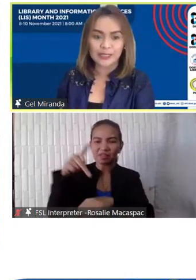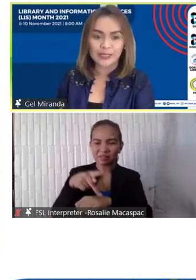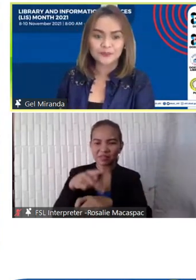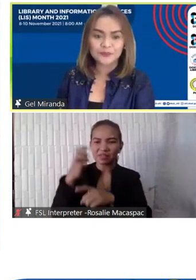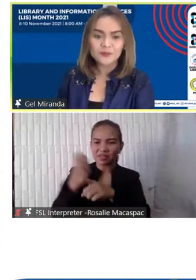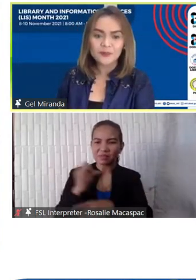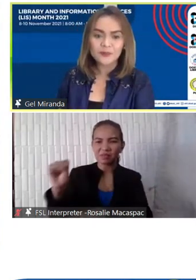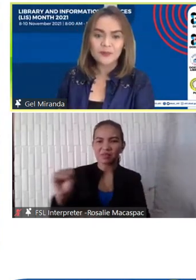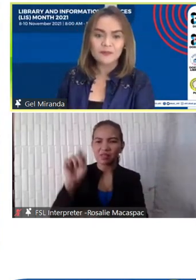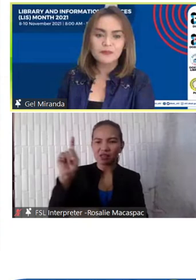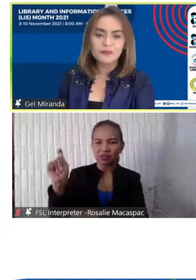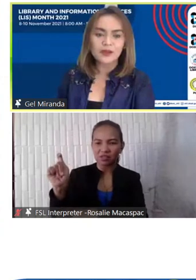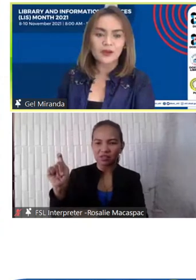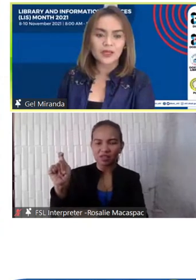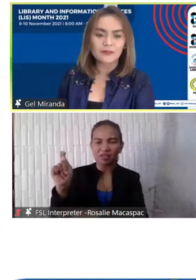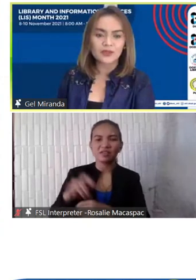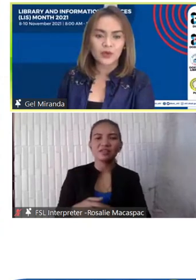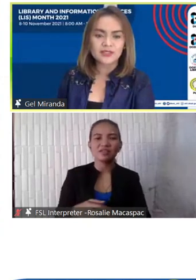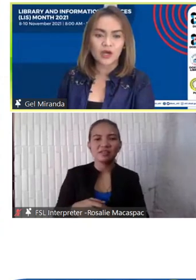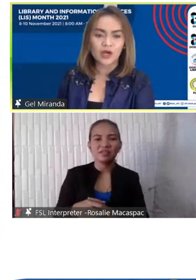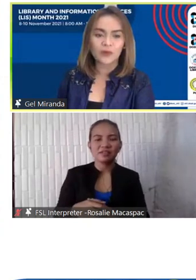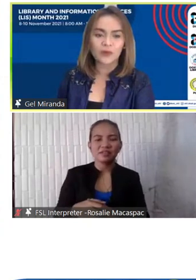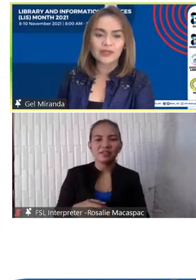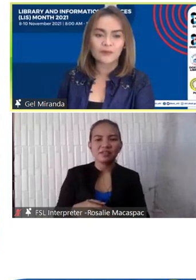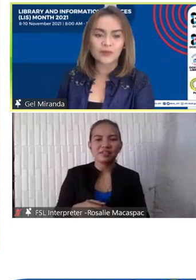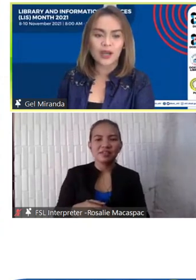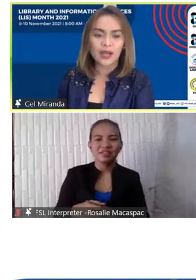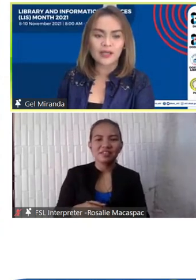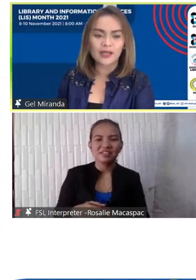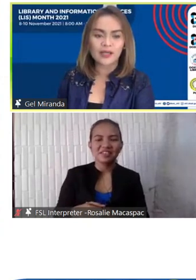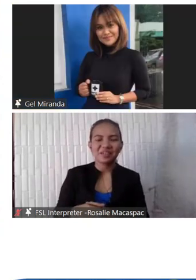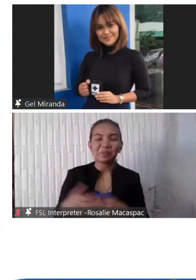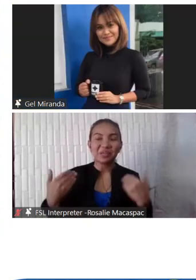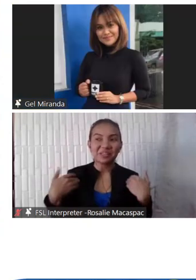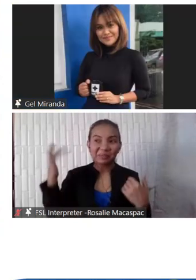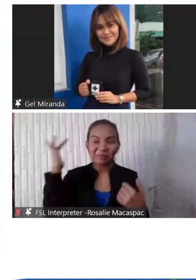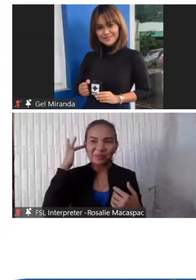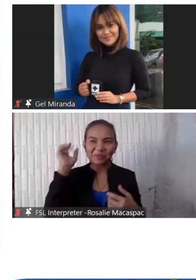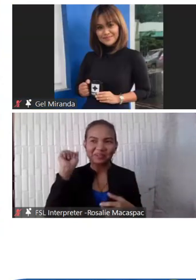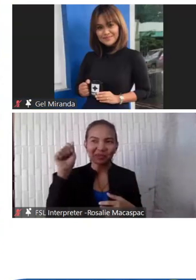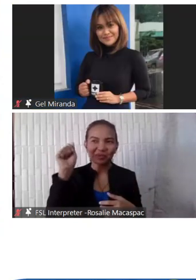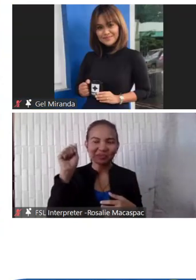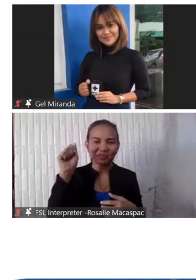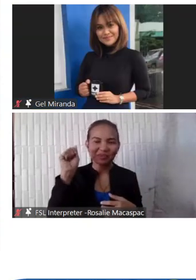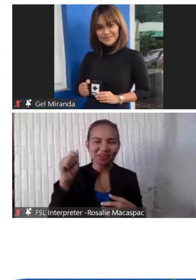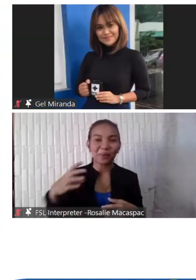yan. Okay, may noise daw po. Wait lang po ah.